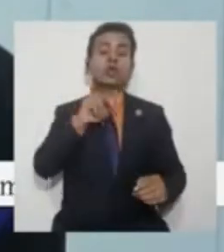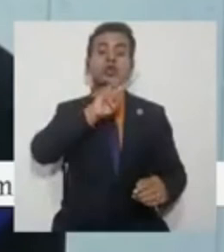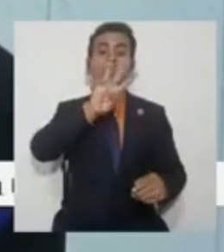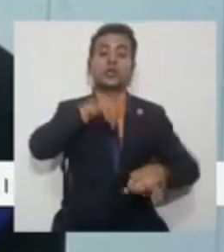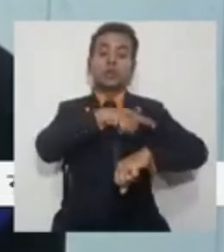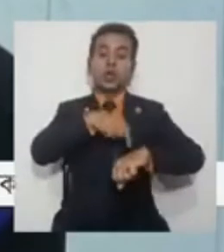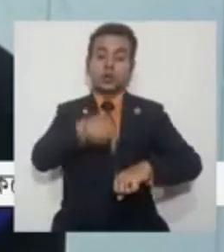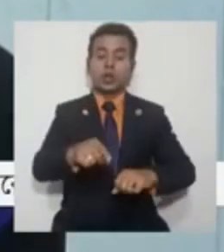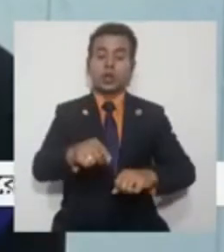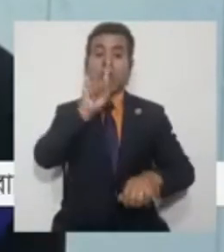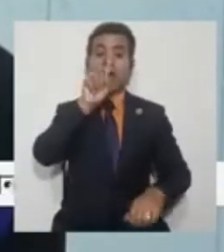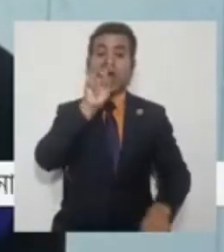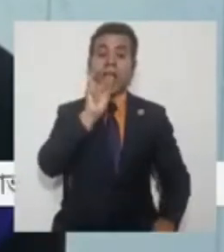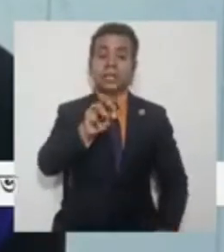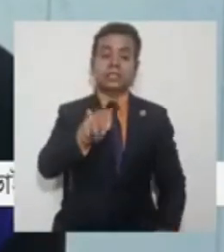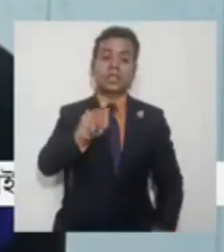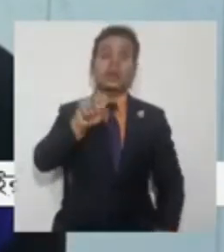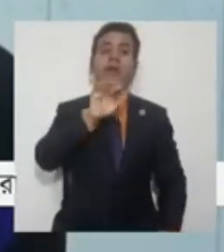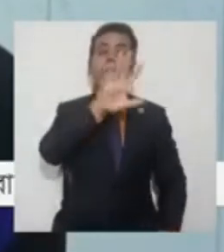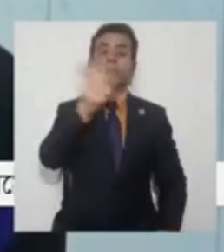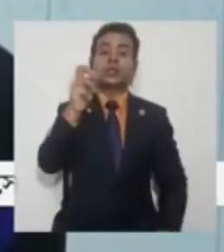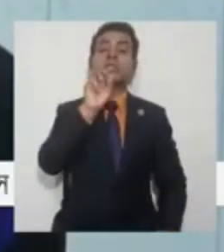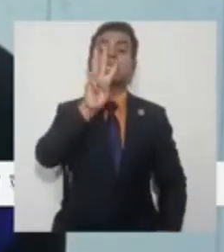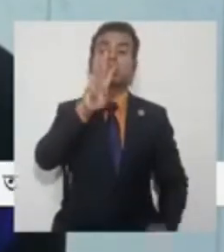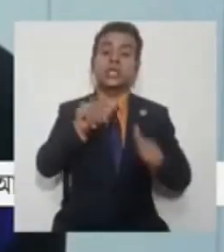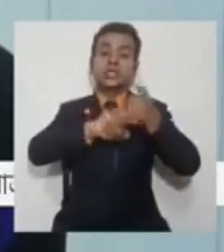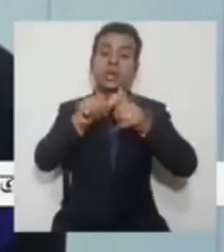54 জন এবং এ পর্যন্ত 990 জন।